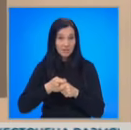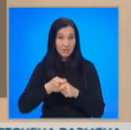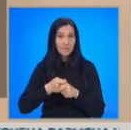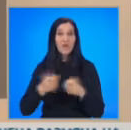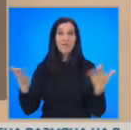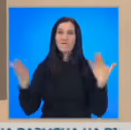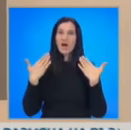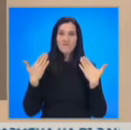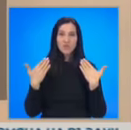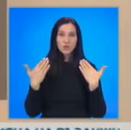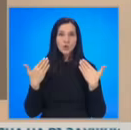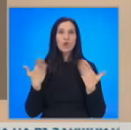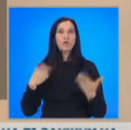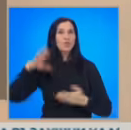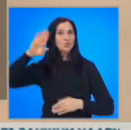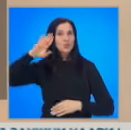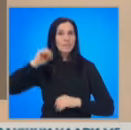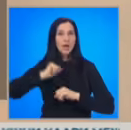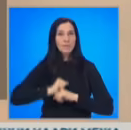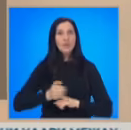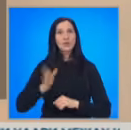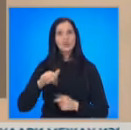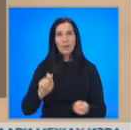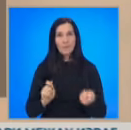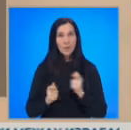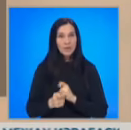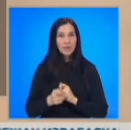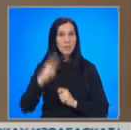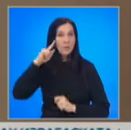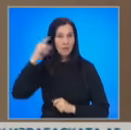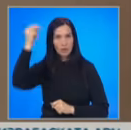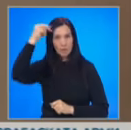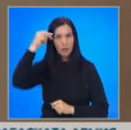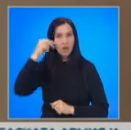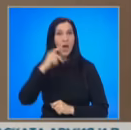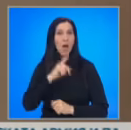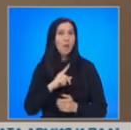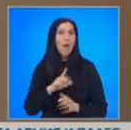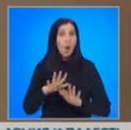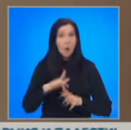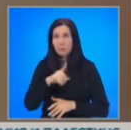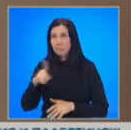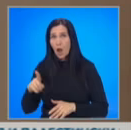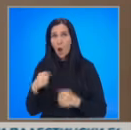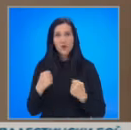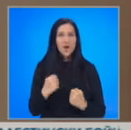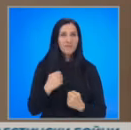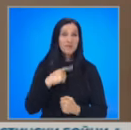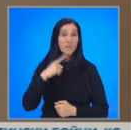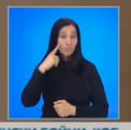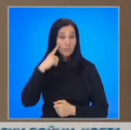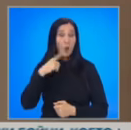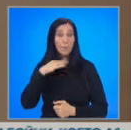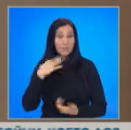във въздуха, че служебният кабинет ще промени позицията на България. Ако някой очаква или се опитва